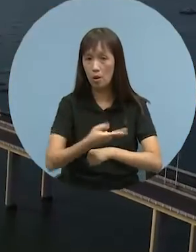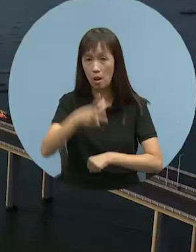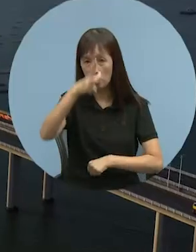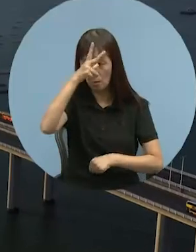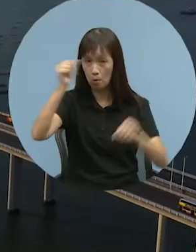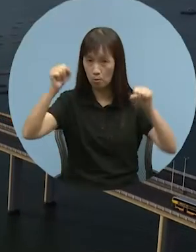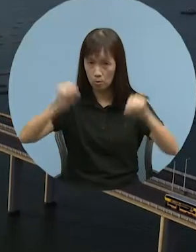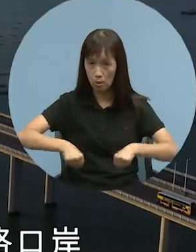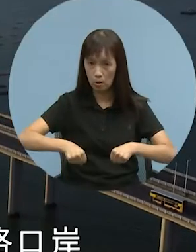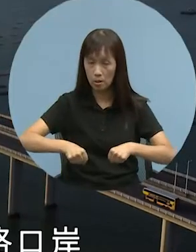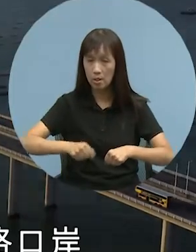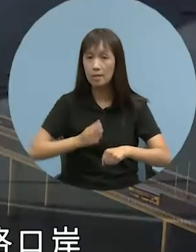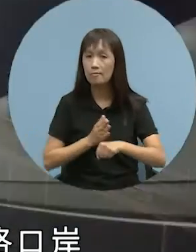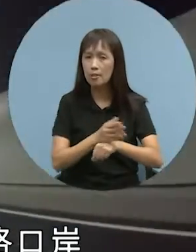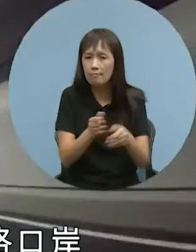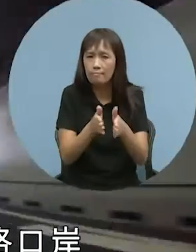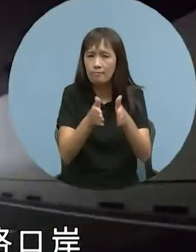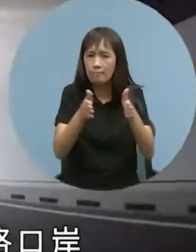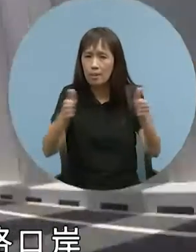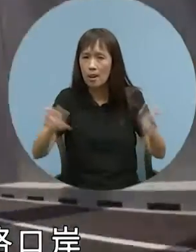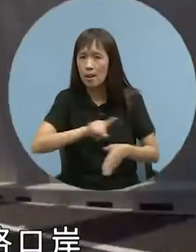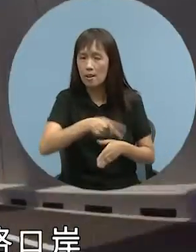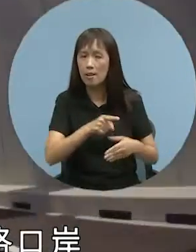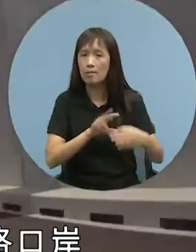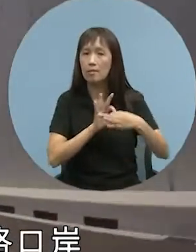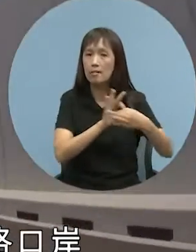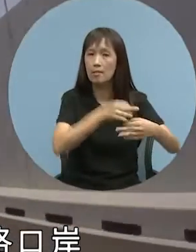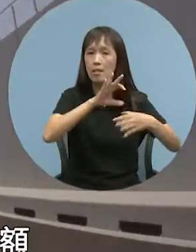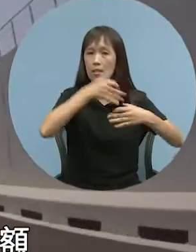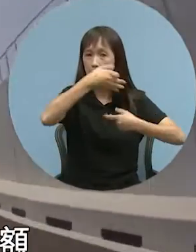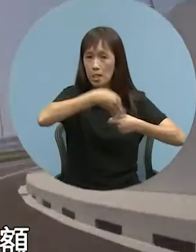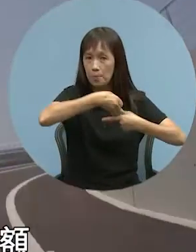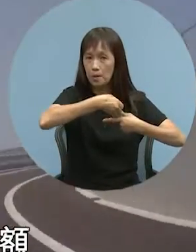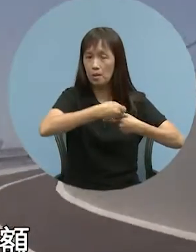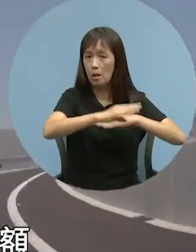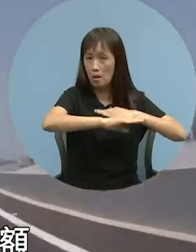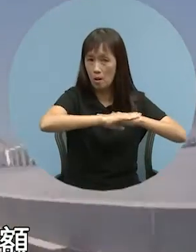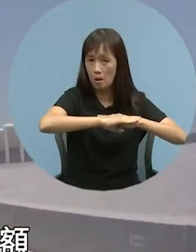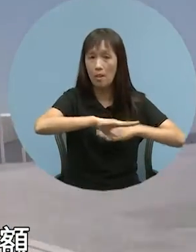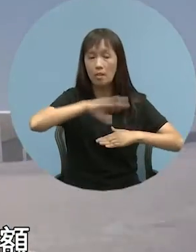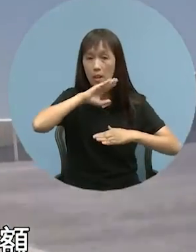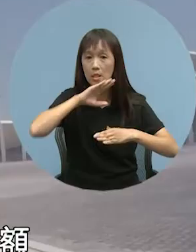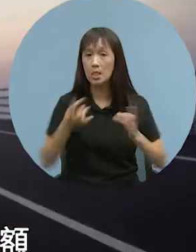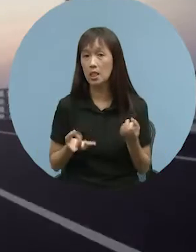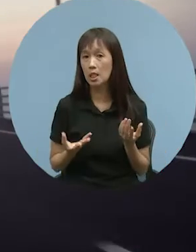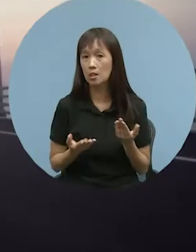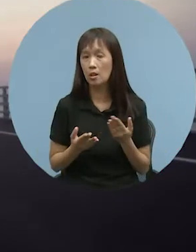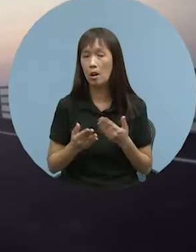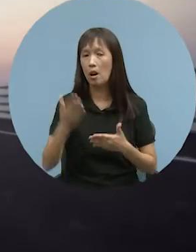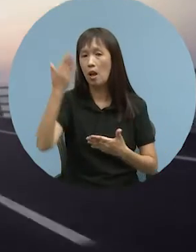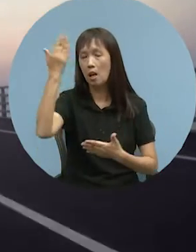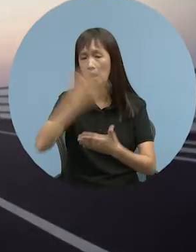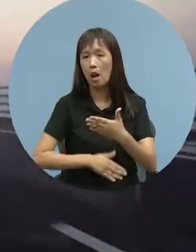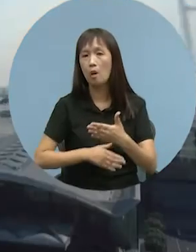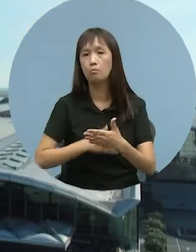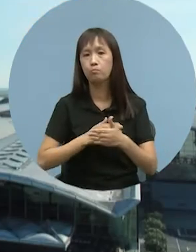以稍后延伸至到另一个连接香港和深圳的陆路口岸，等香港私家车可以无需配额穿梭越东